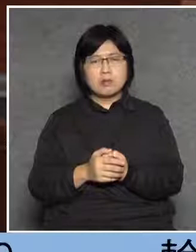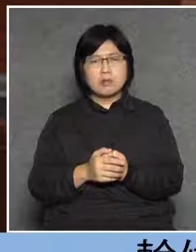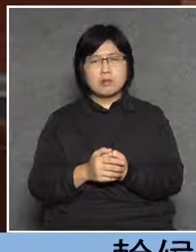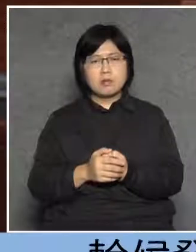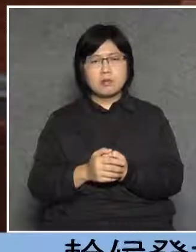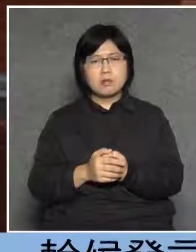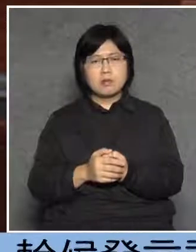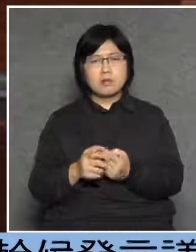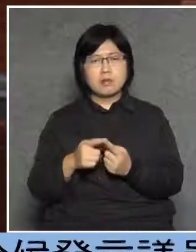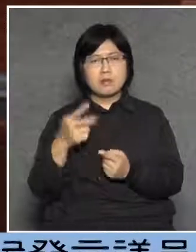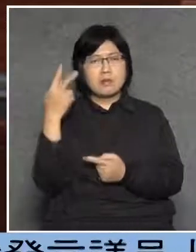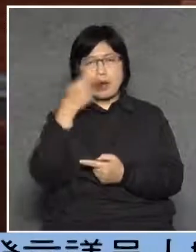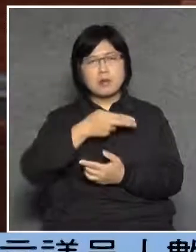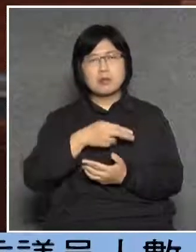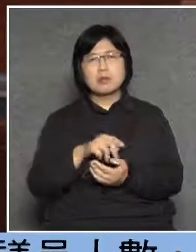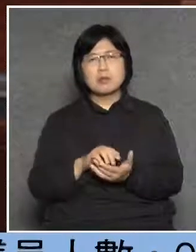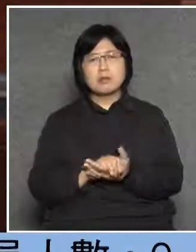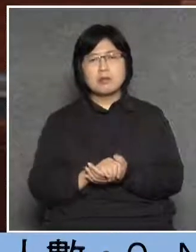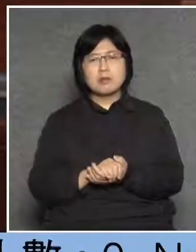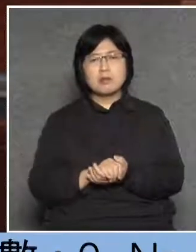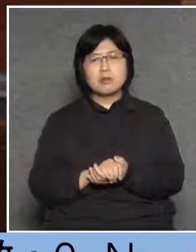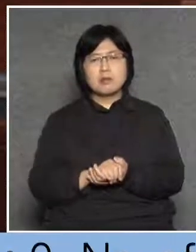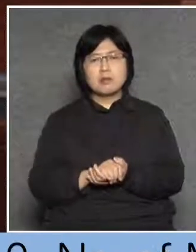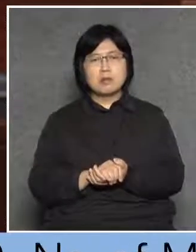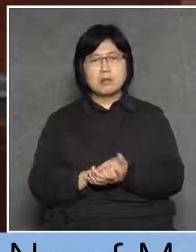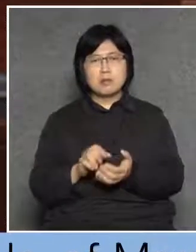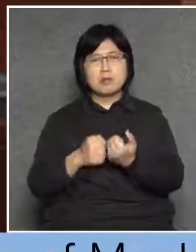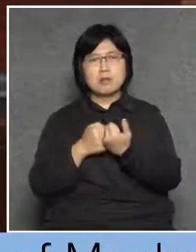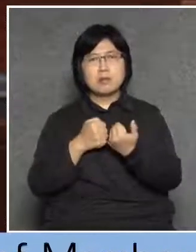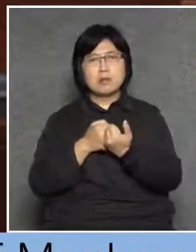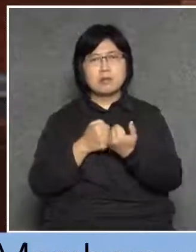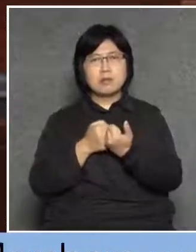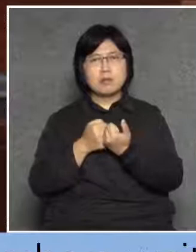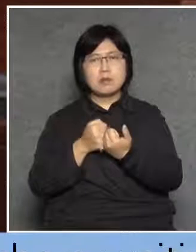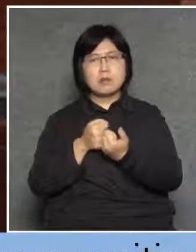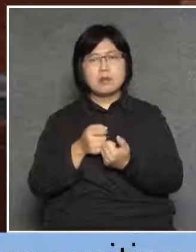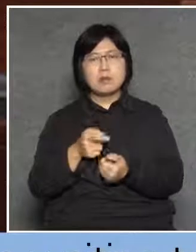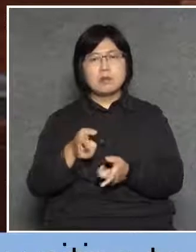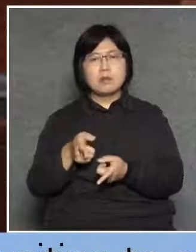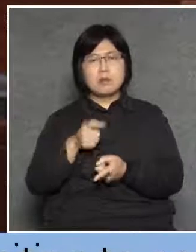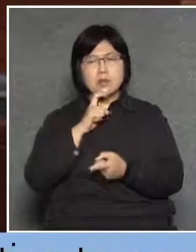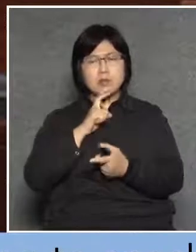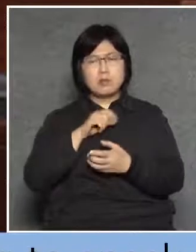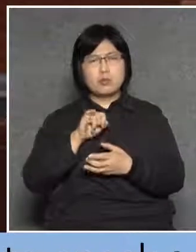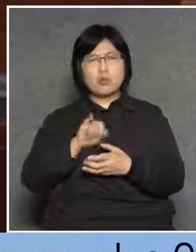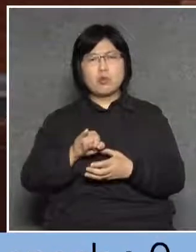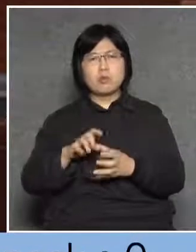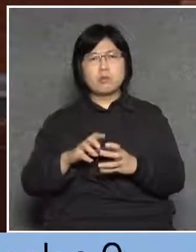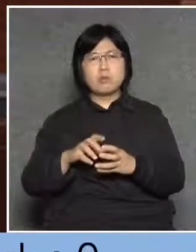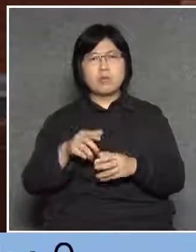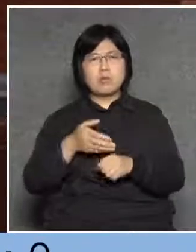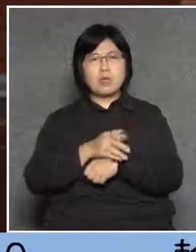即是啲人盲目到可以支持這個毒瘤在這個社會福利